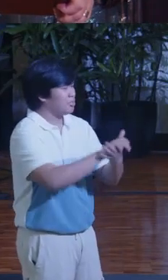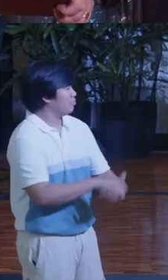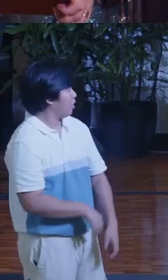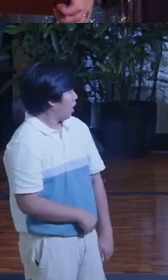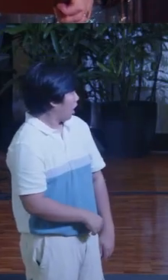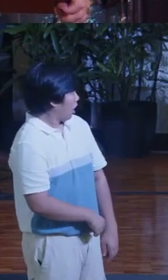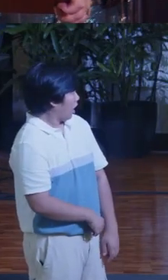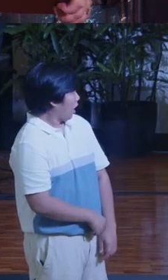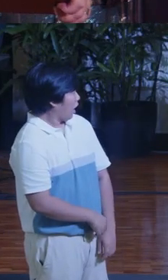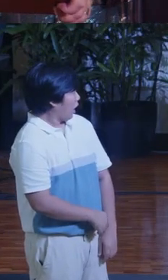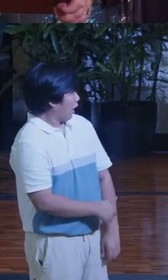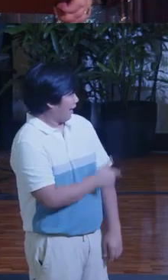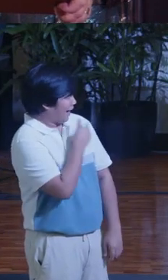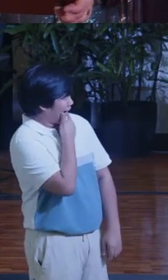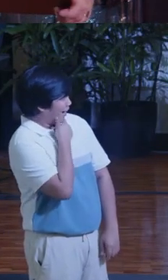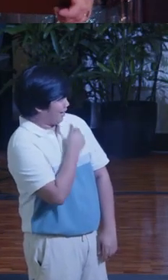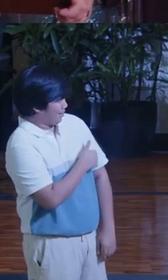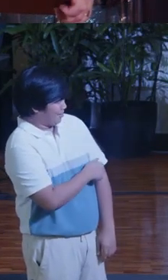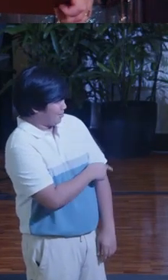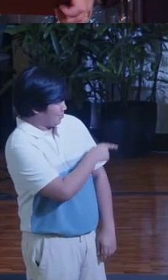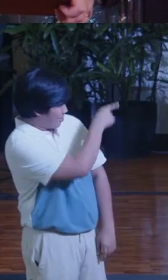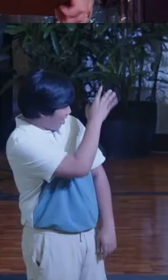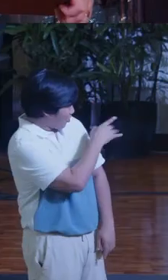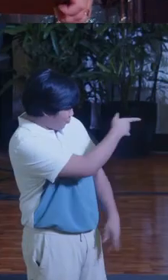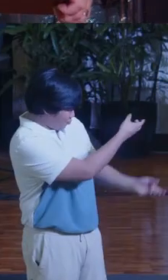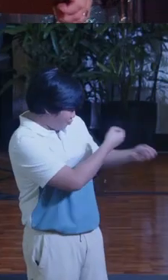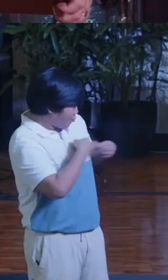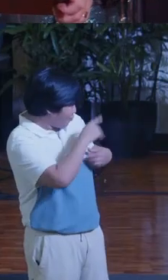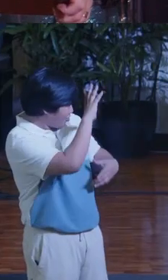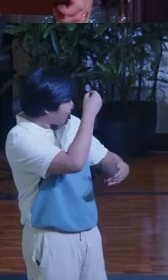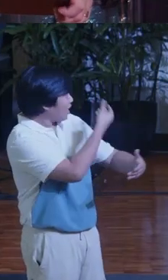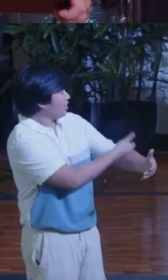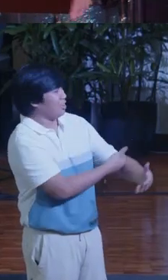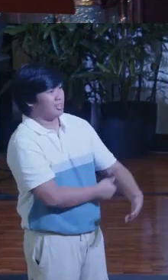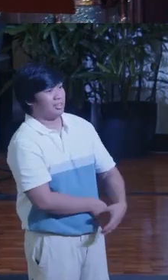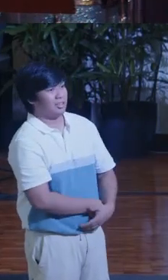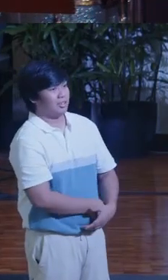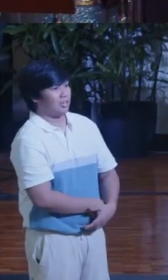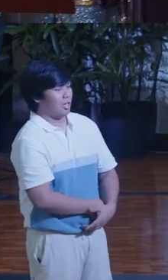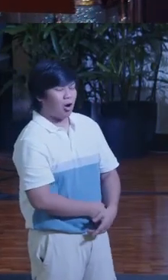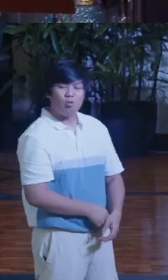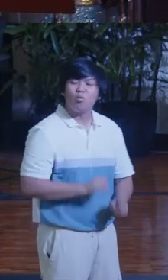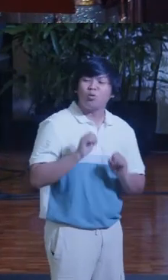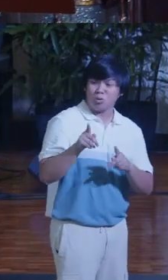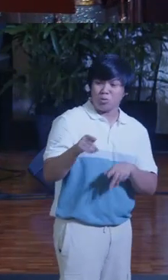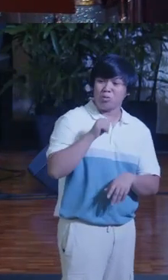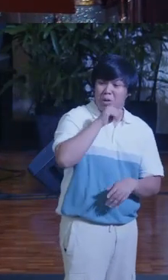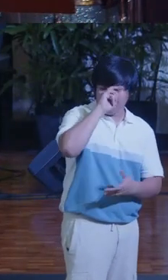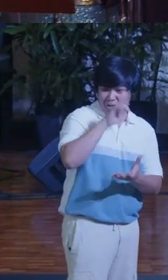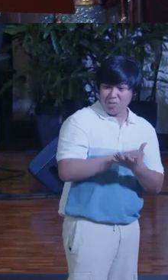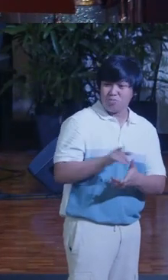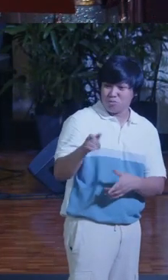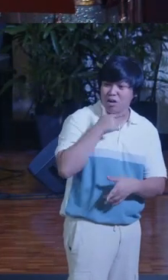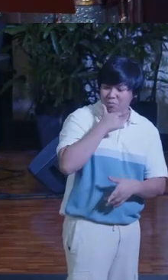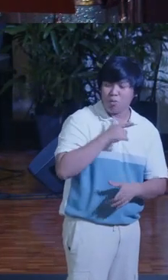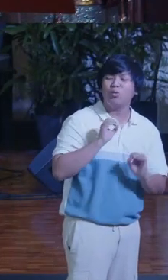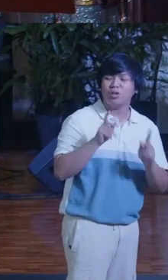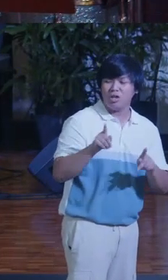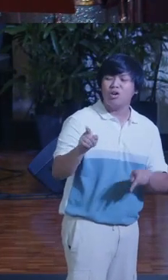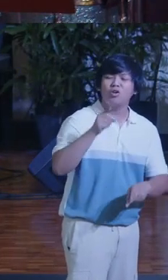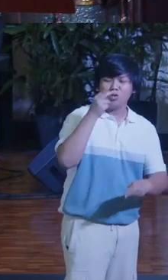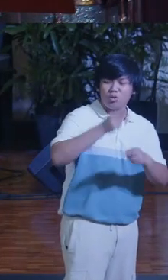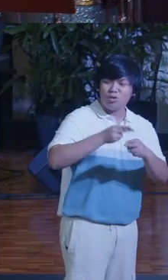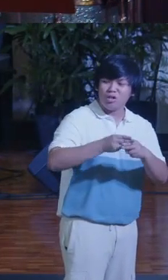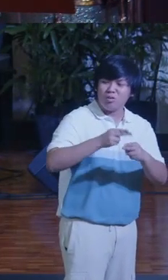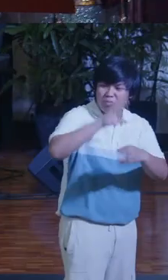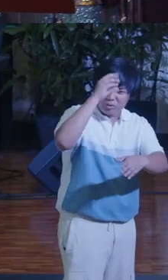Sarah laughed. So, ang naging pangalan ng kanilang anak, laughter. Si Isaac.